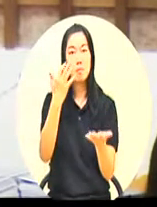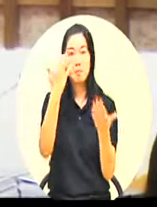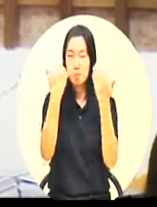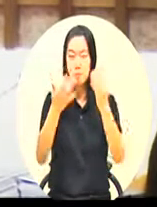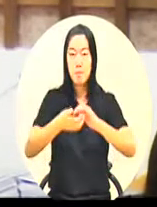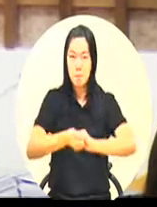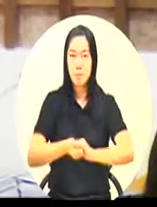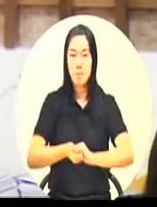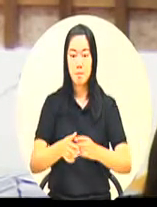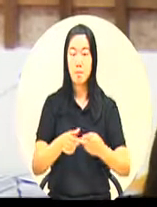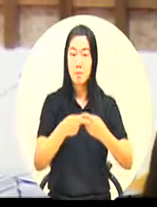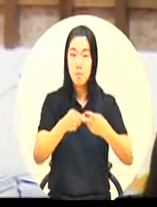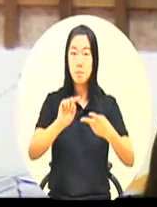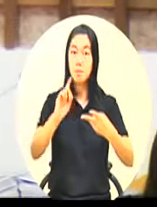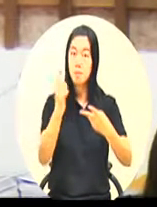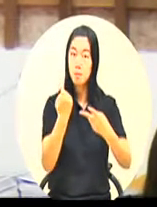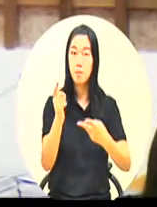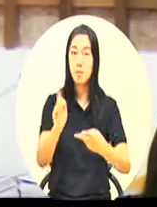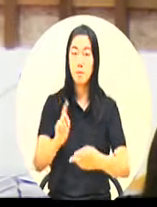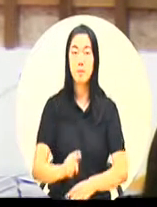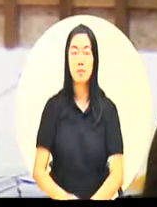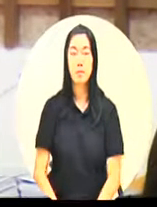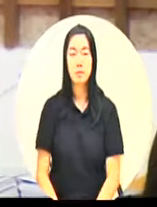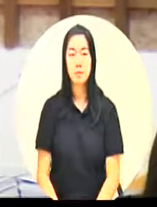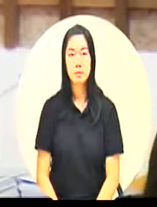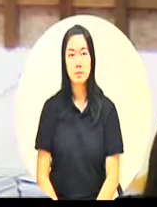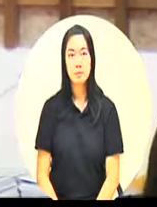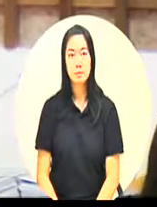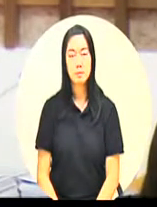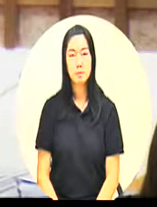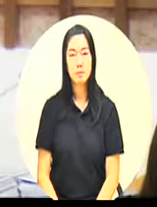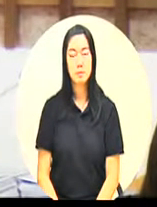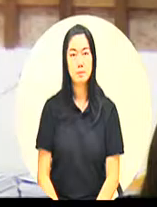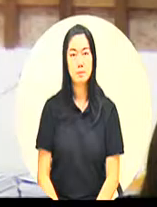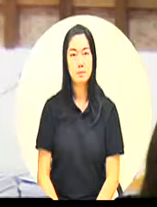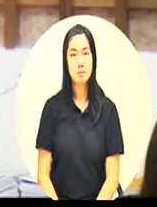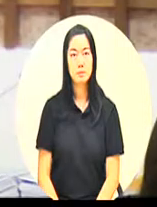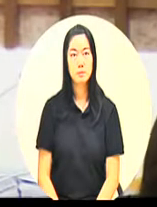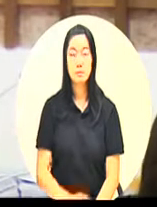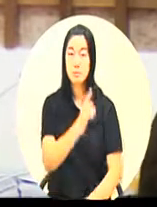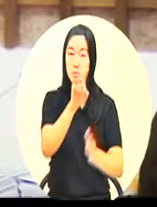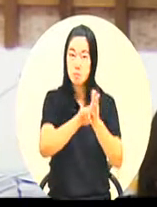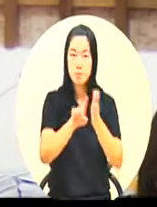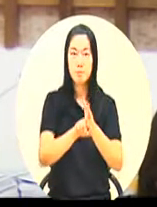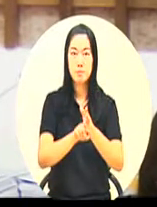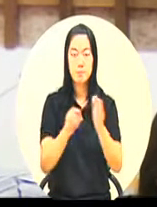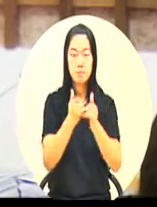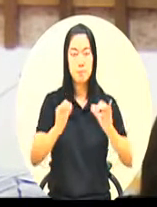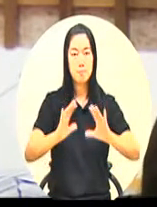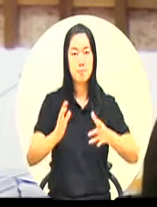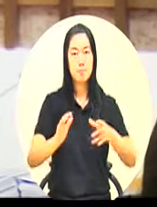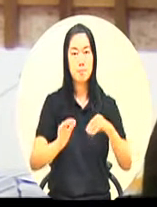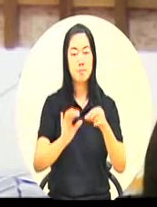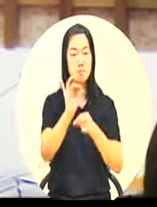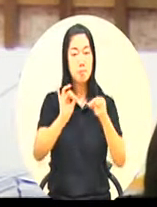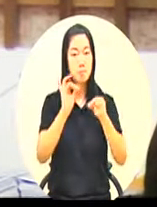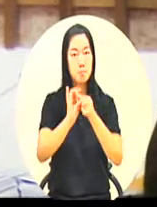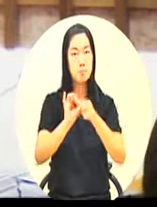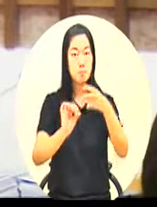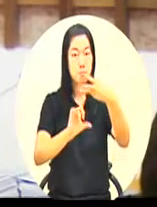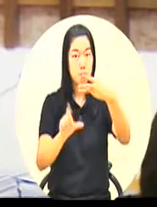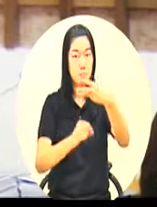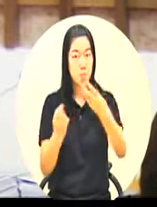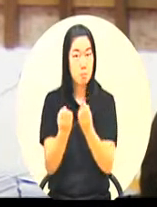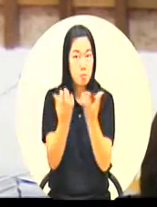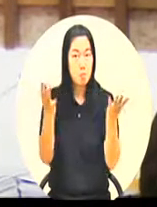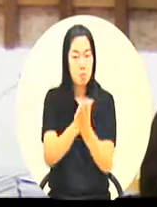二点的原因呢，就是说其实当时在2010年3月份发生这一个福